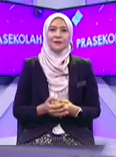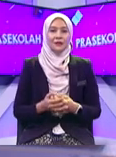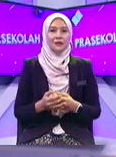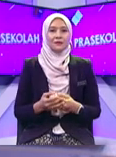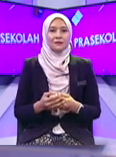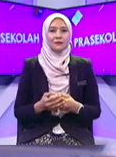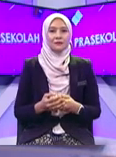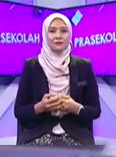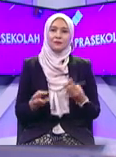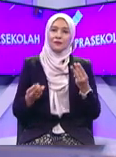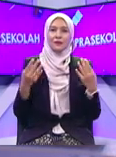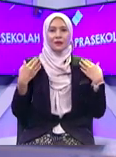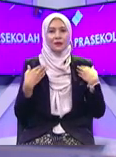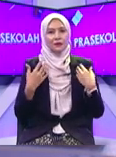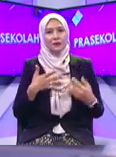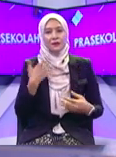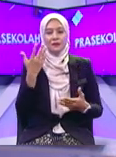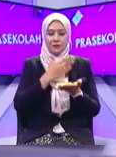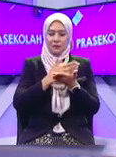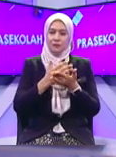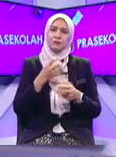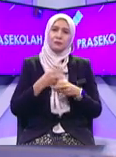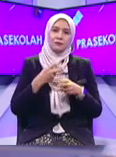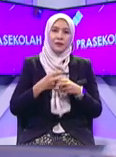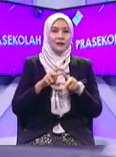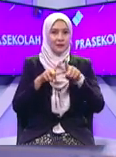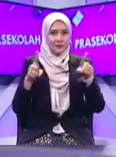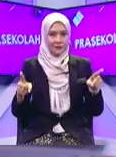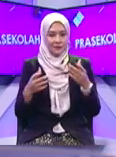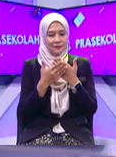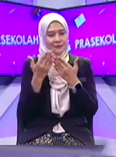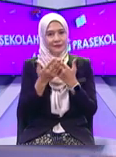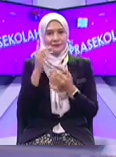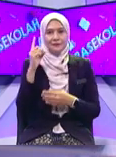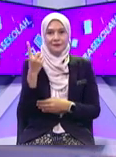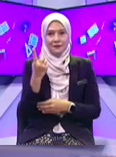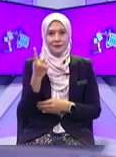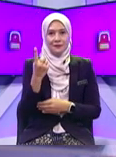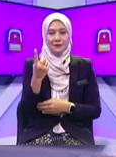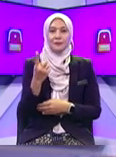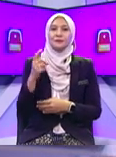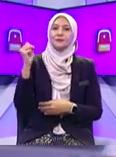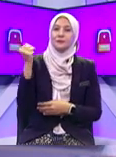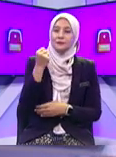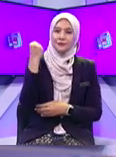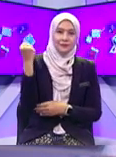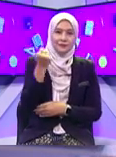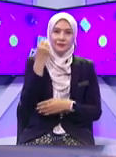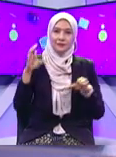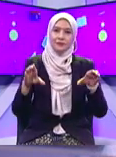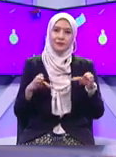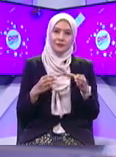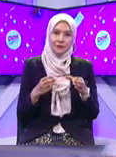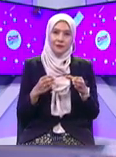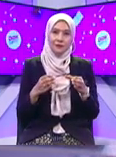nih susah tapi sebenarnya senang aja lagi-lagi kalau kita selalu buat latihan dan selalu